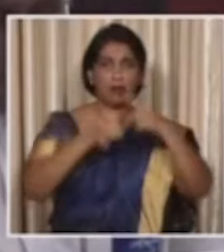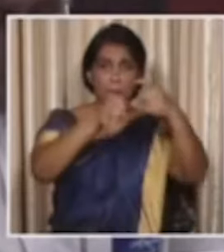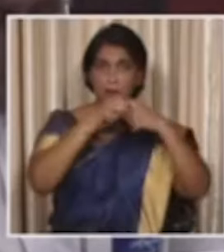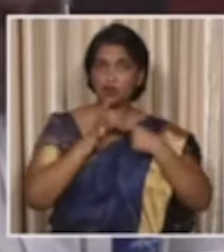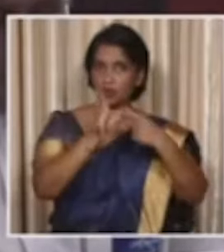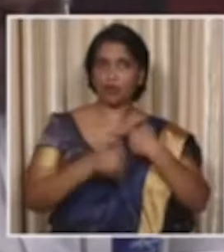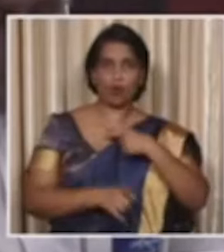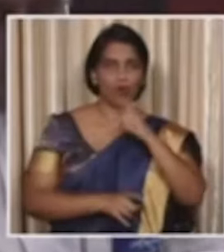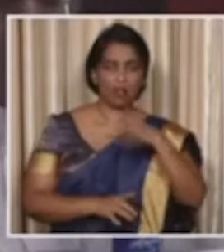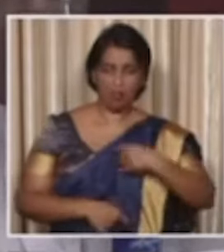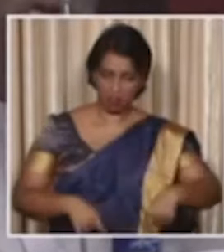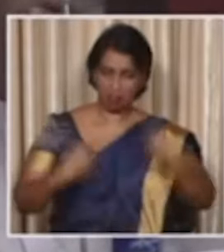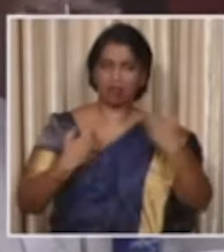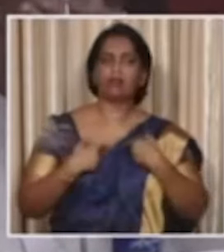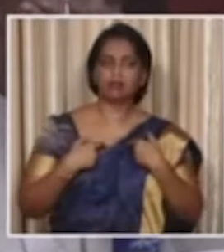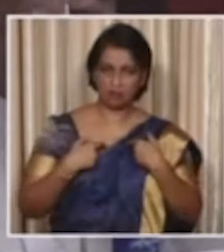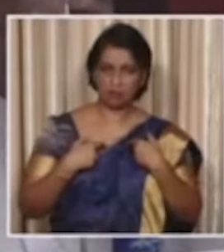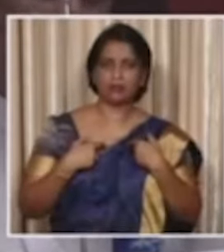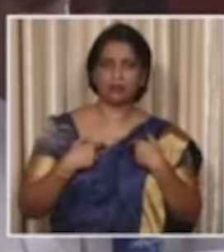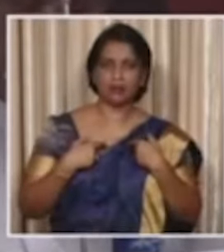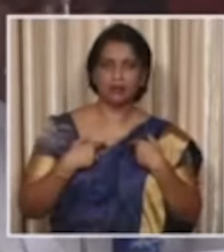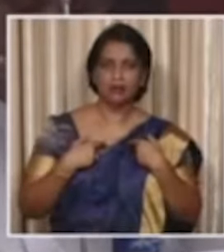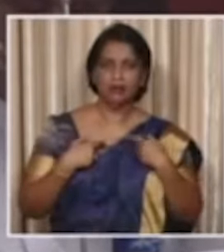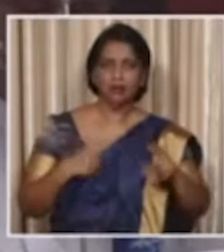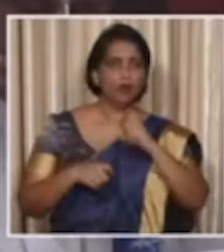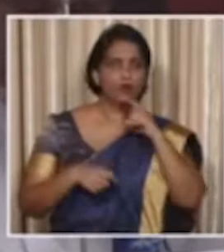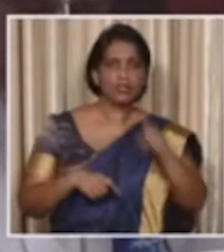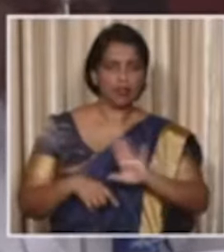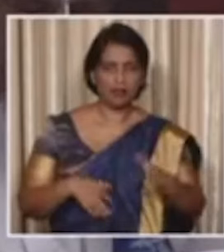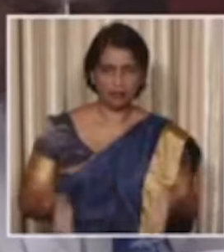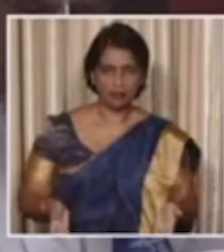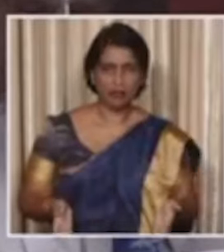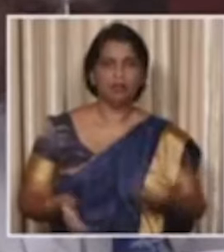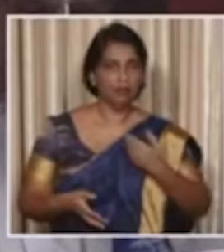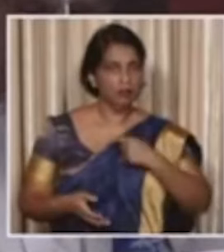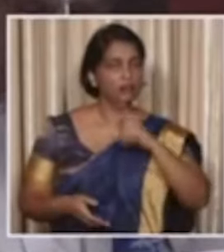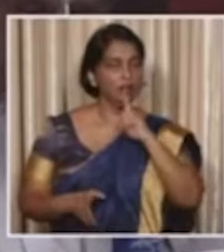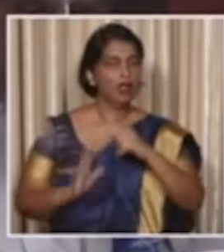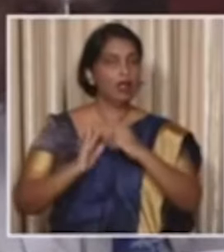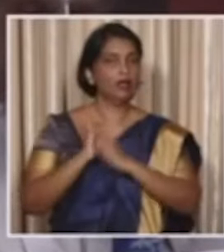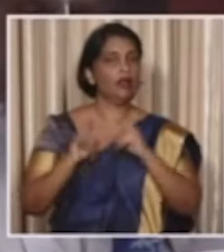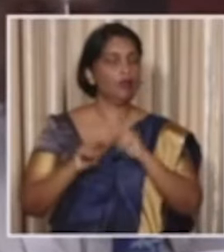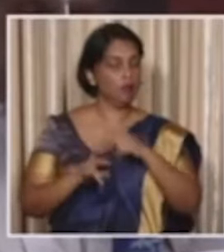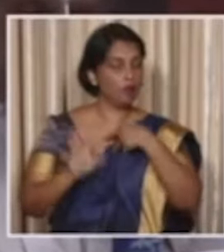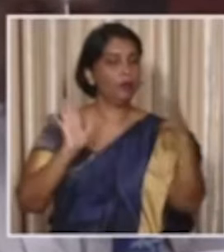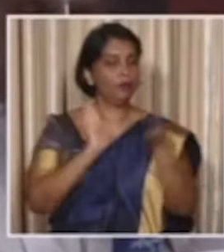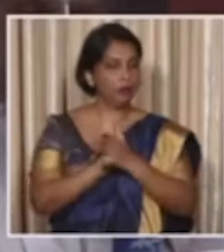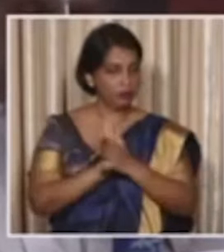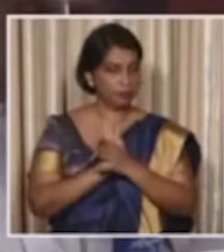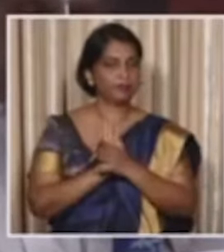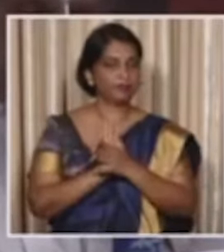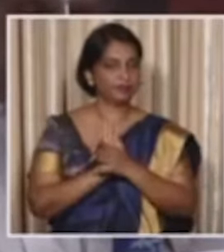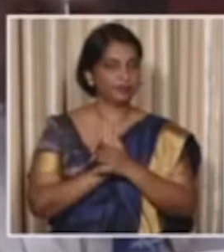දෙන්න මගේ තර්කය මගේ ඉදිරිපත් කරන්නේ මේක උසාවියක් නෙමෙයි මම කියන්නේ ජාත්‍යන්තර මුල්ල අරමුදලත් සමග ඇති